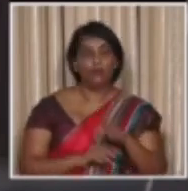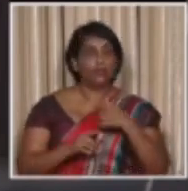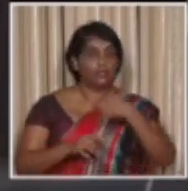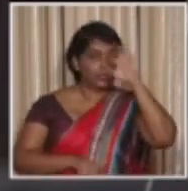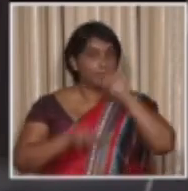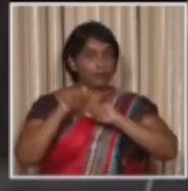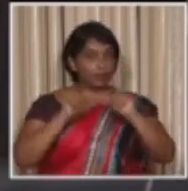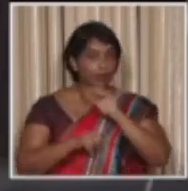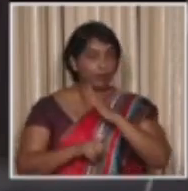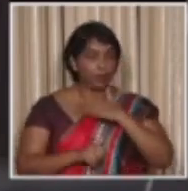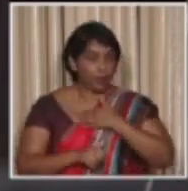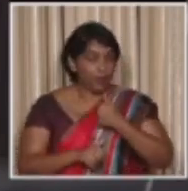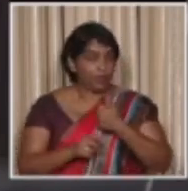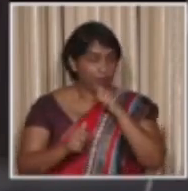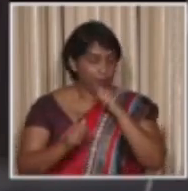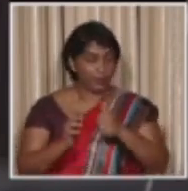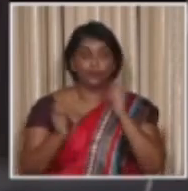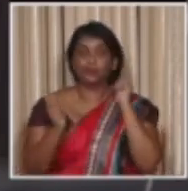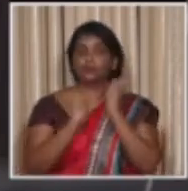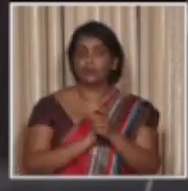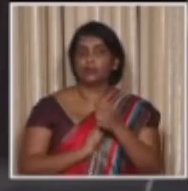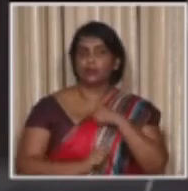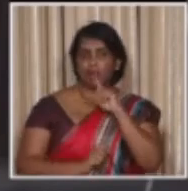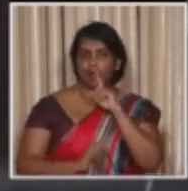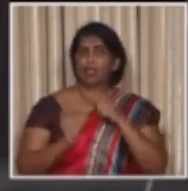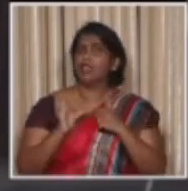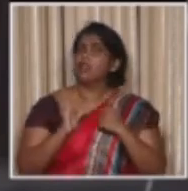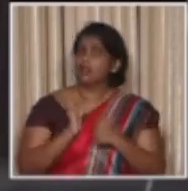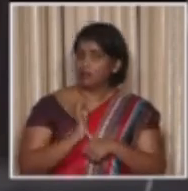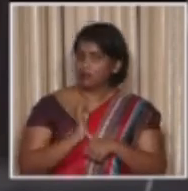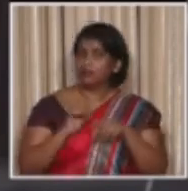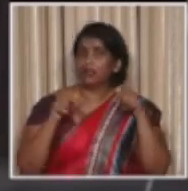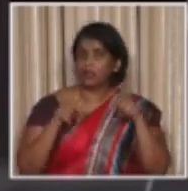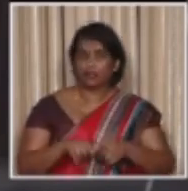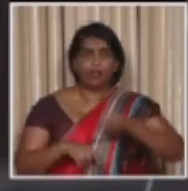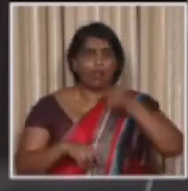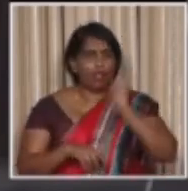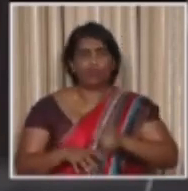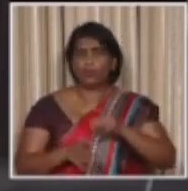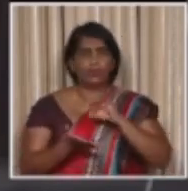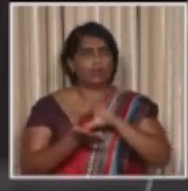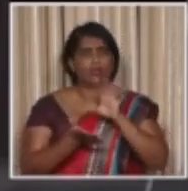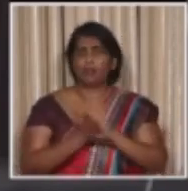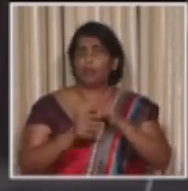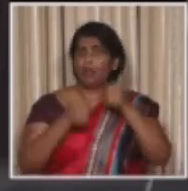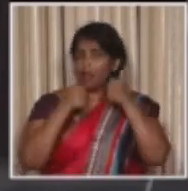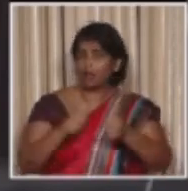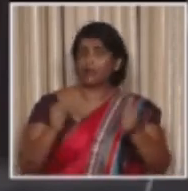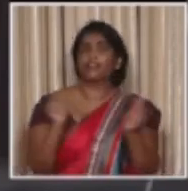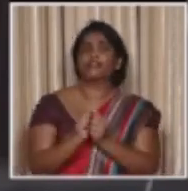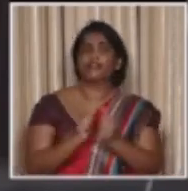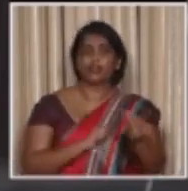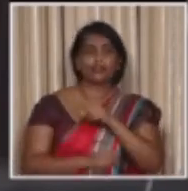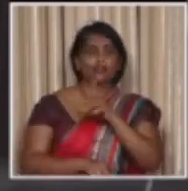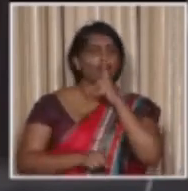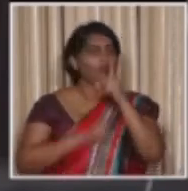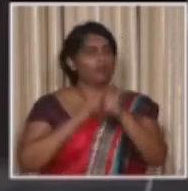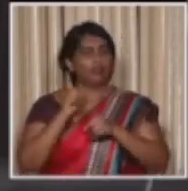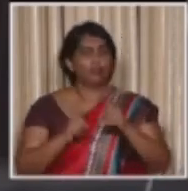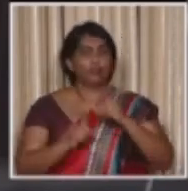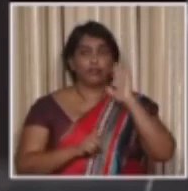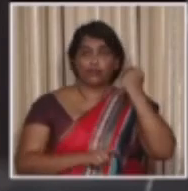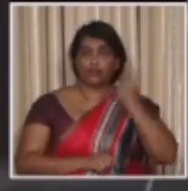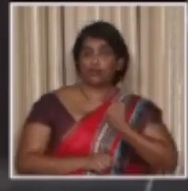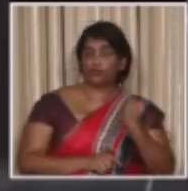ආයුර්වේදපන්ත සත්භාවයකින් නම් කරන්නේ මං කියනවා මේ පනත දැන් අද සම්මත කරගෙන නවත්තලා මේකට හරියට වැඩේට බහින්න. ඔය කිව්වට